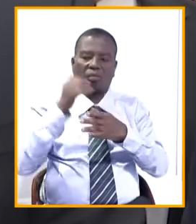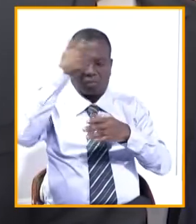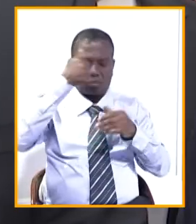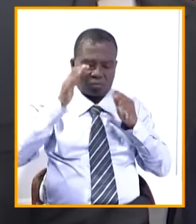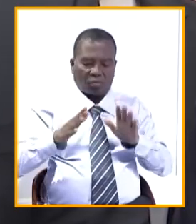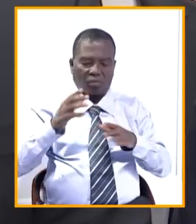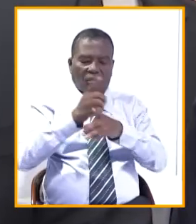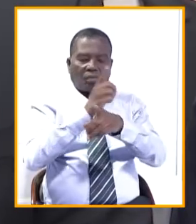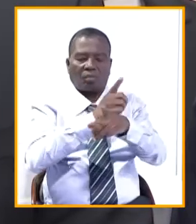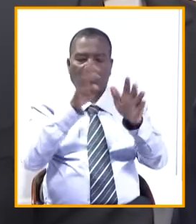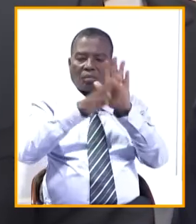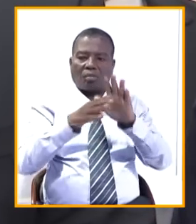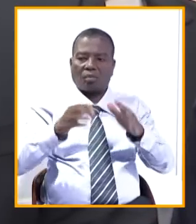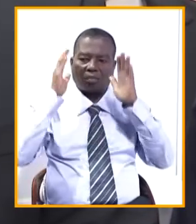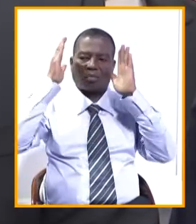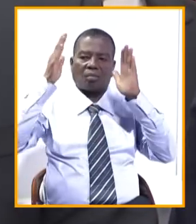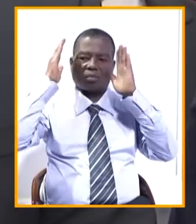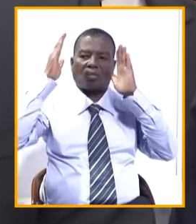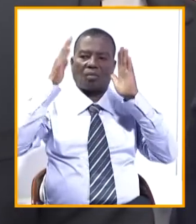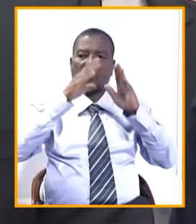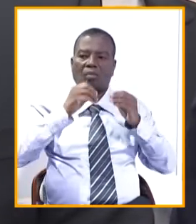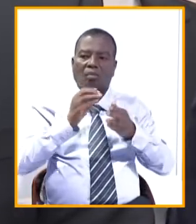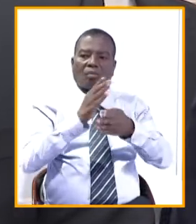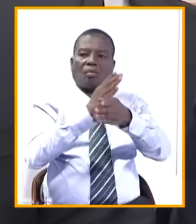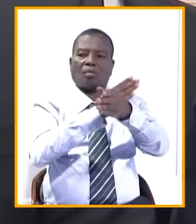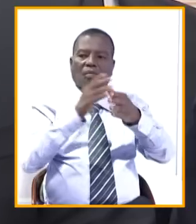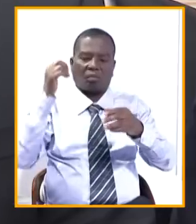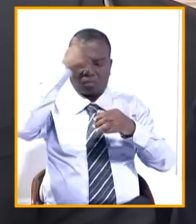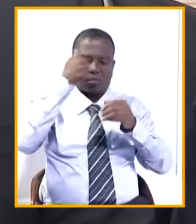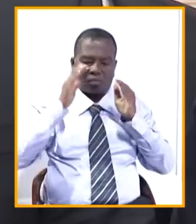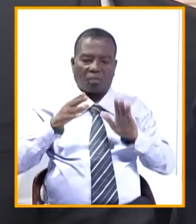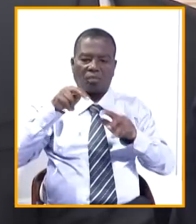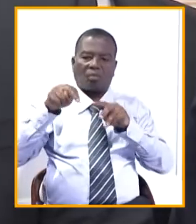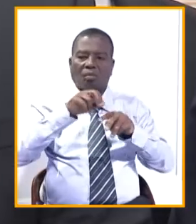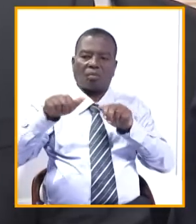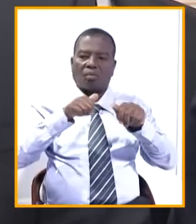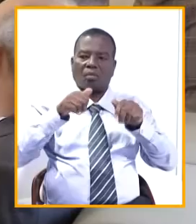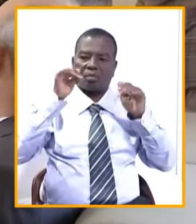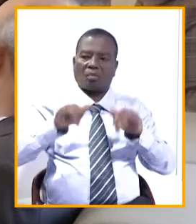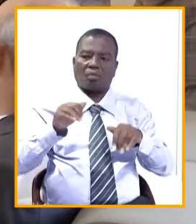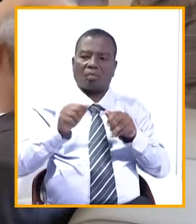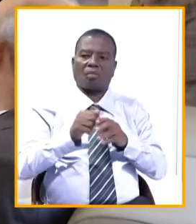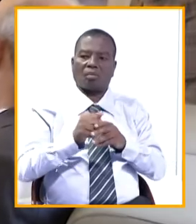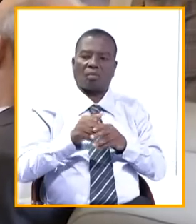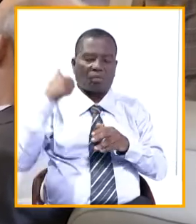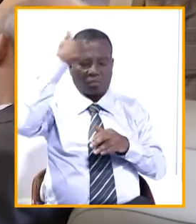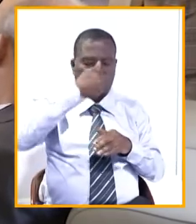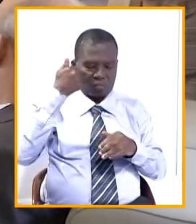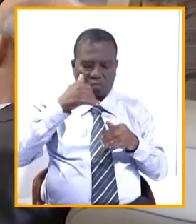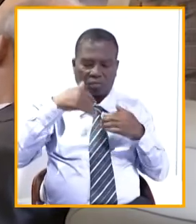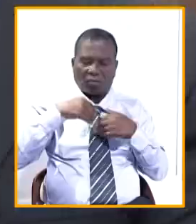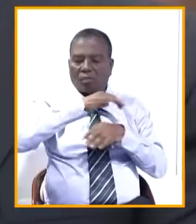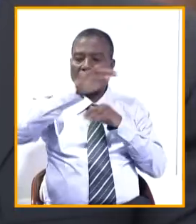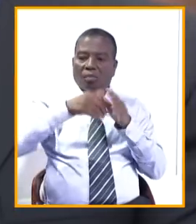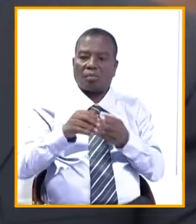le développement et la stabilité et la progression de l'Afrique ne peut se faire qu'avec des compétences africaines. L'Afrique a toutes les cartes